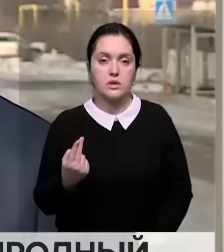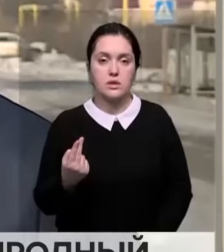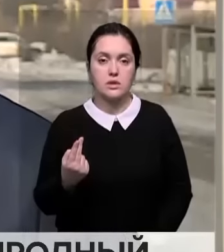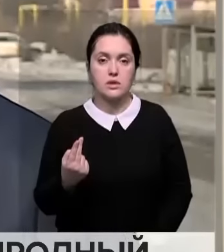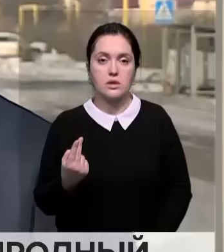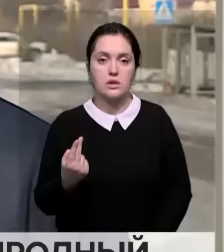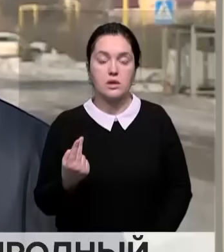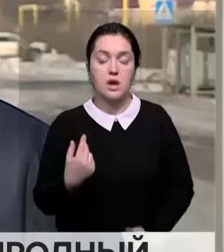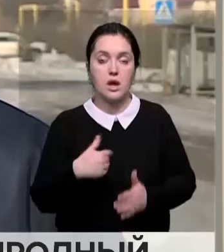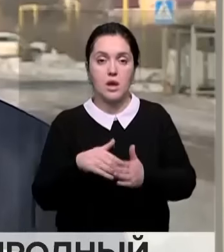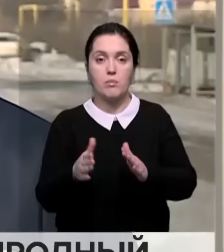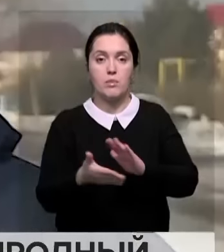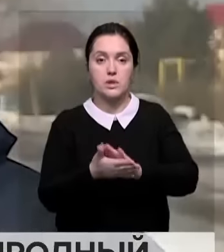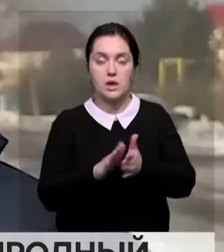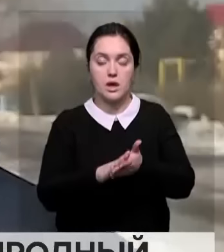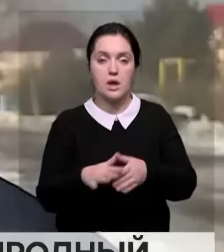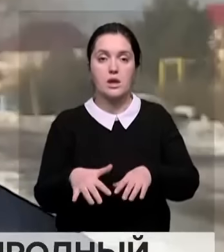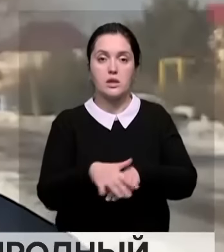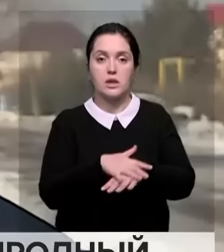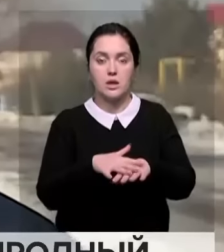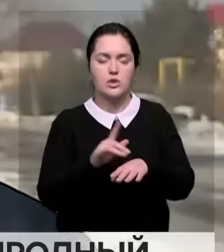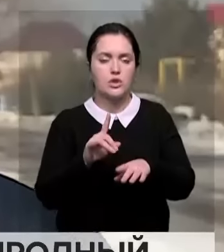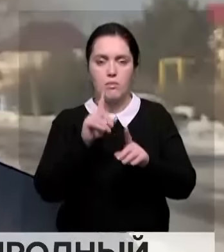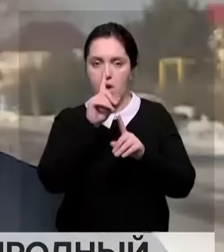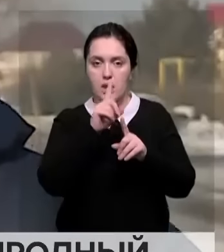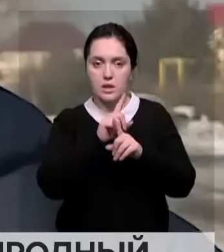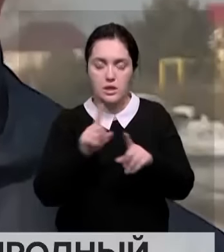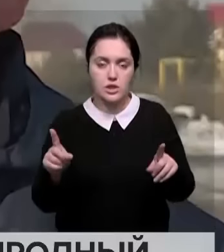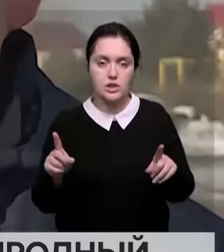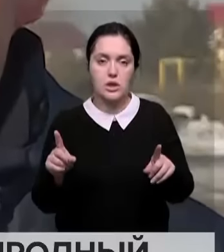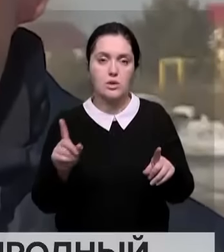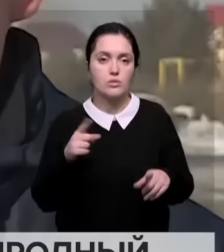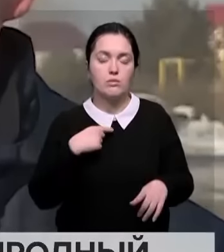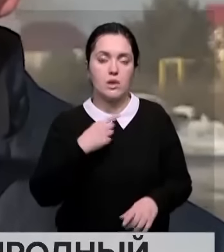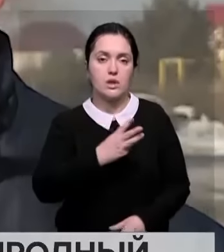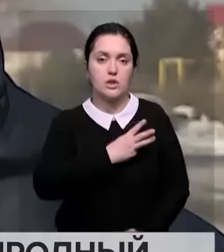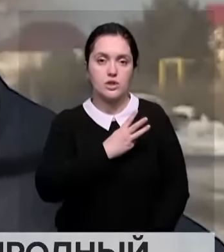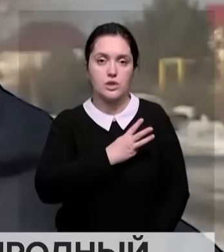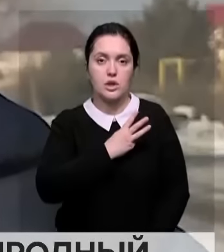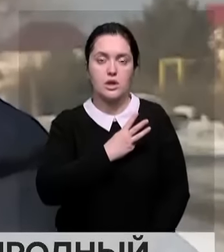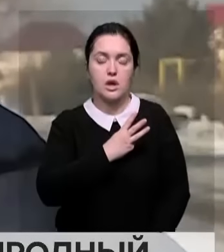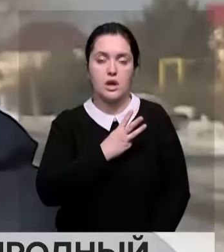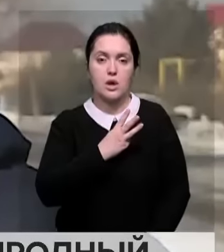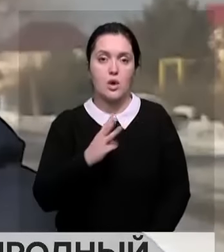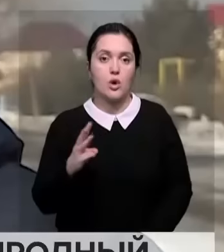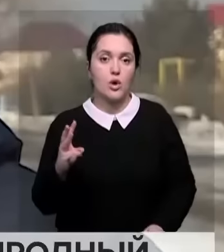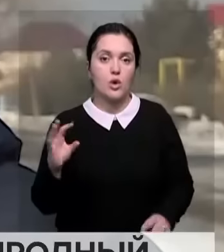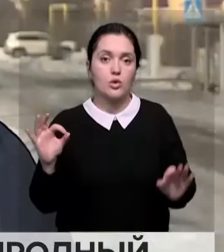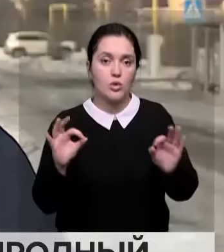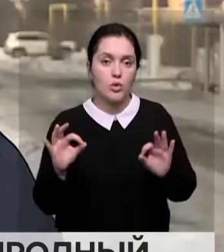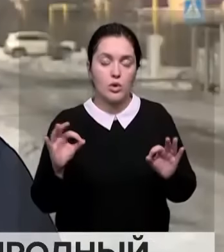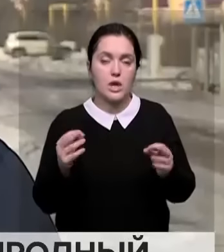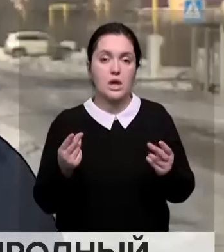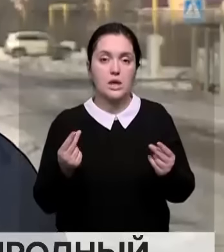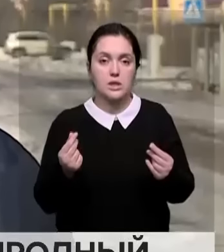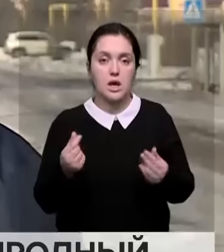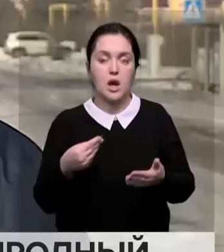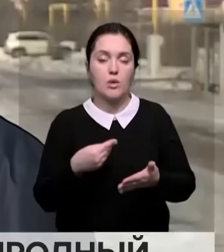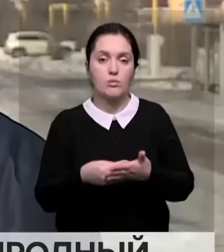стабилизировать ситуацию среди местного населения. Чем отличается именно наша инициатива? Тем, что ноль денег с